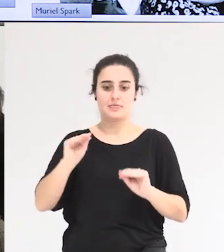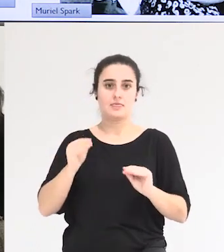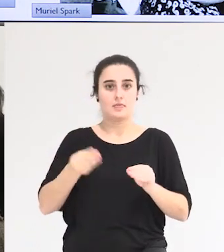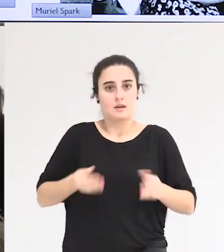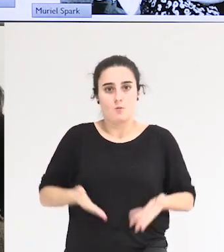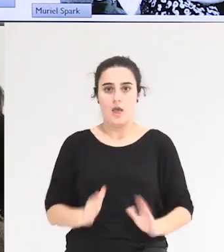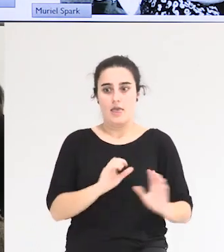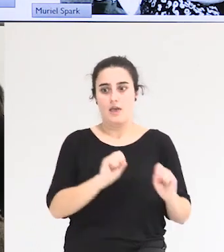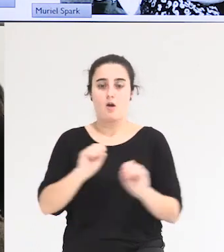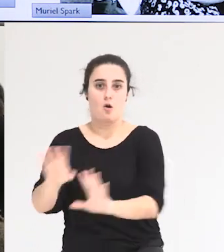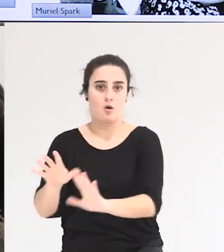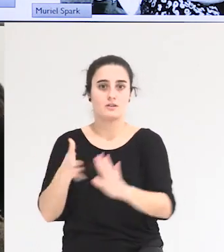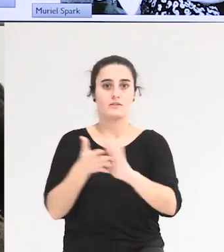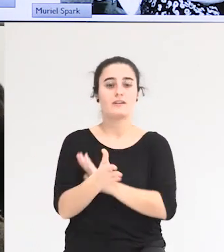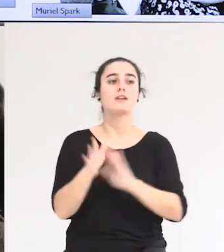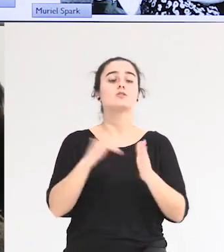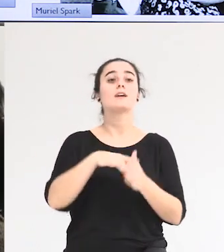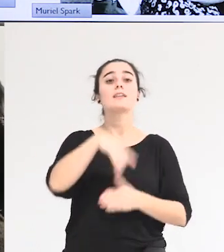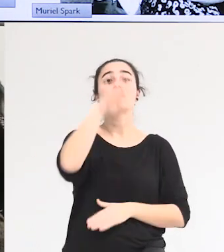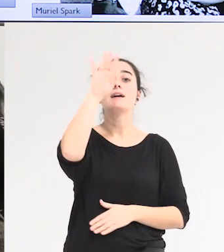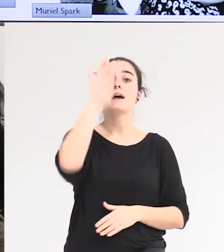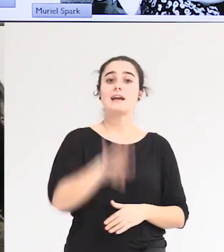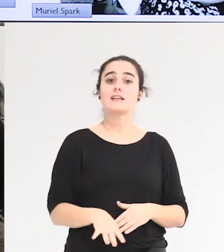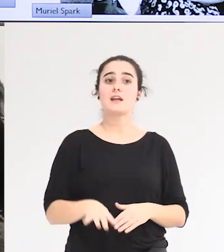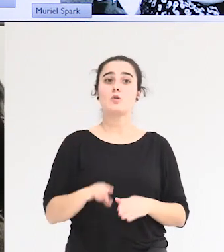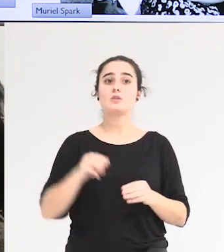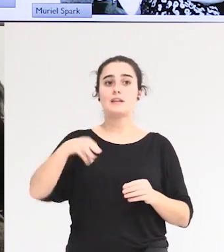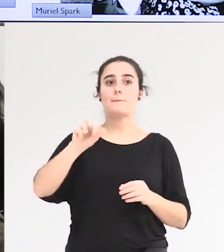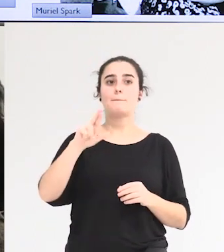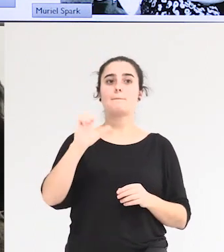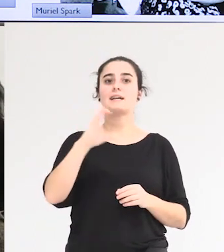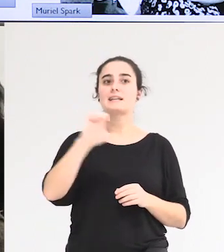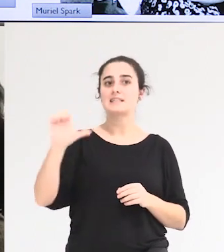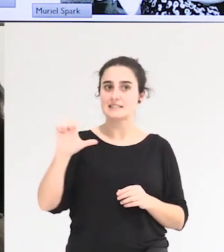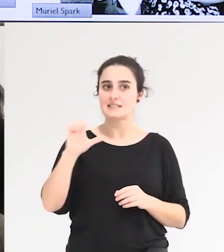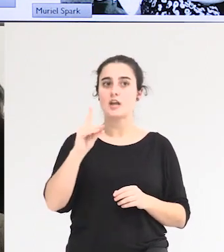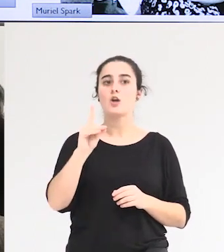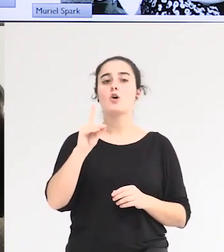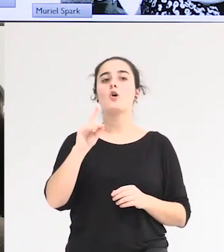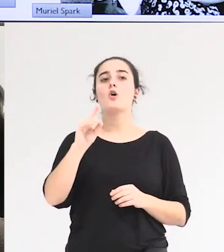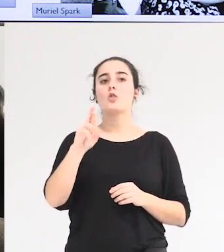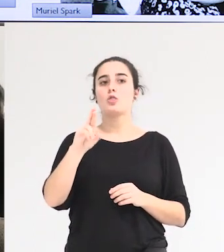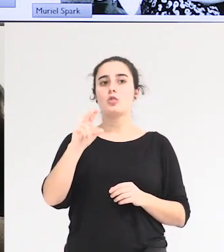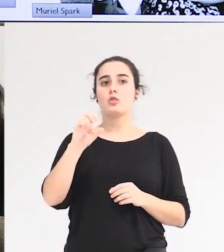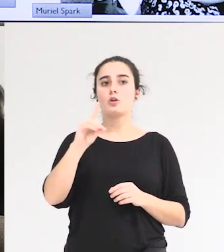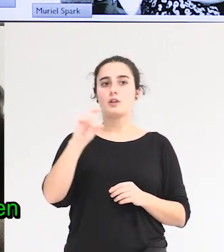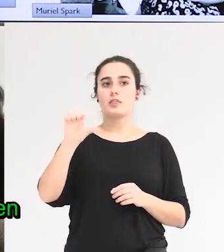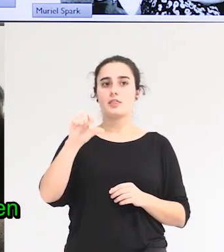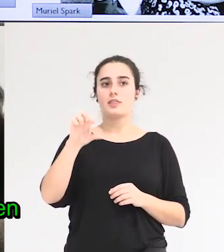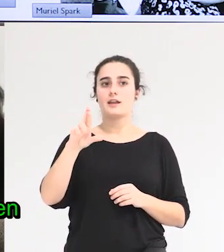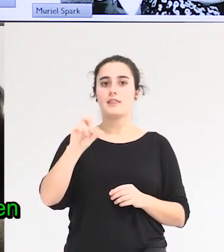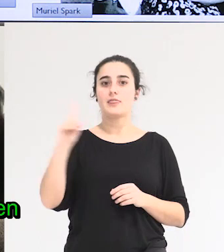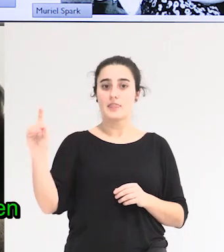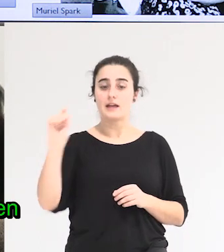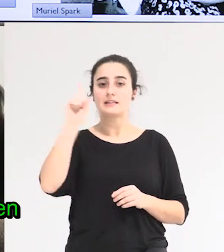literatur, katalainoako literaturan Mercè Rodoredaren kasuan, berak ere ba, amonarekin, bere amarekin utzi zuen semea, ez? Berak